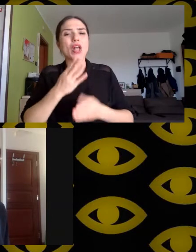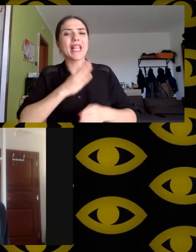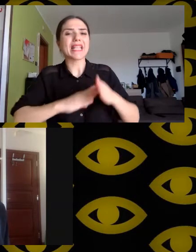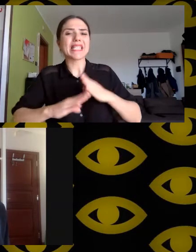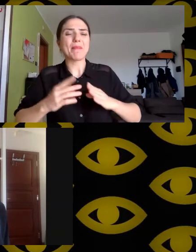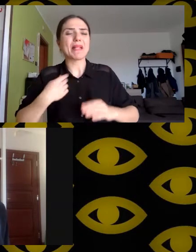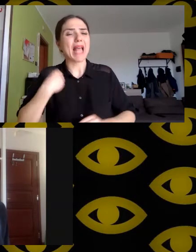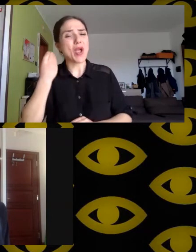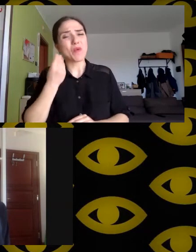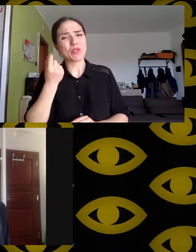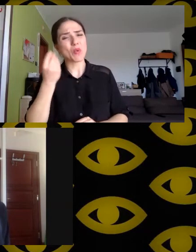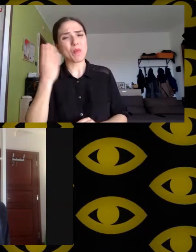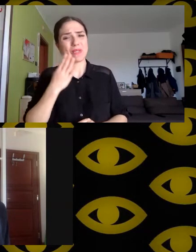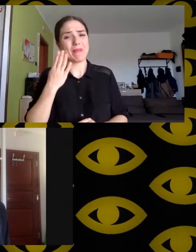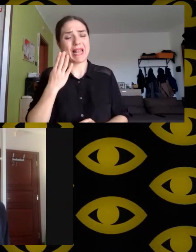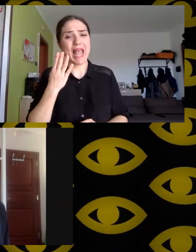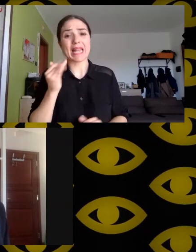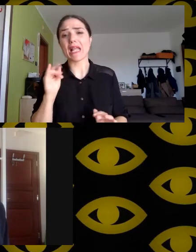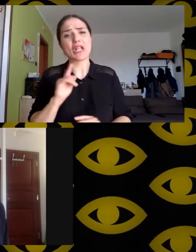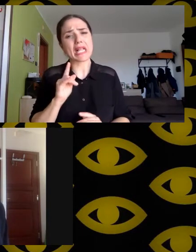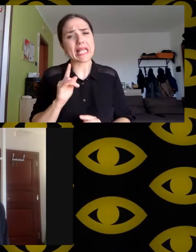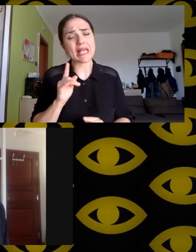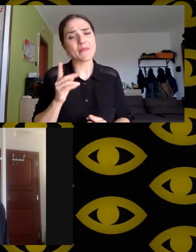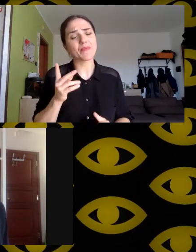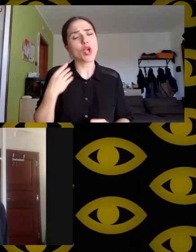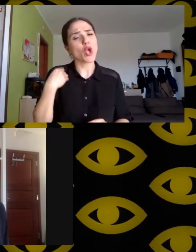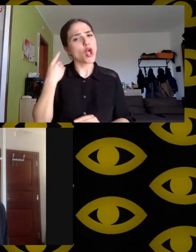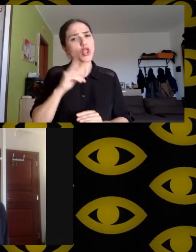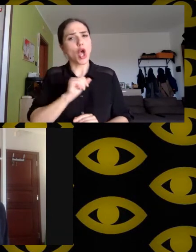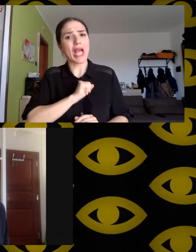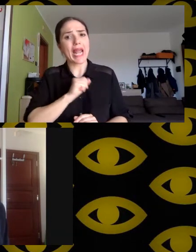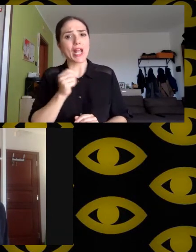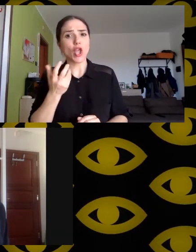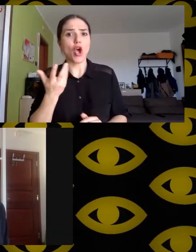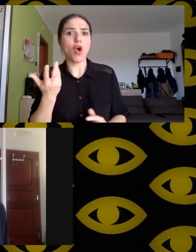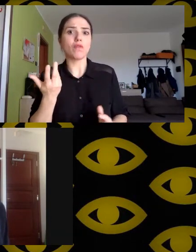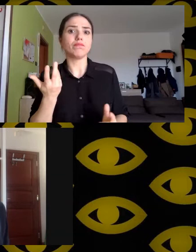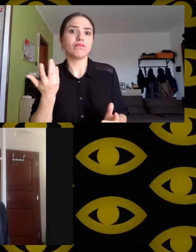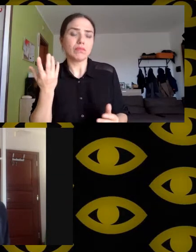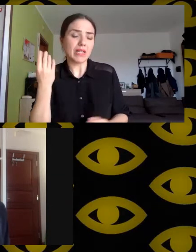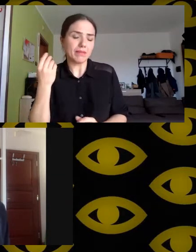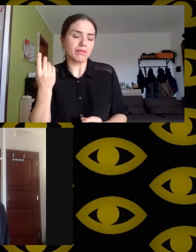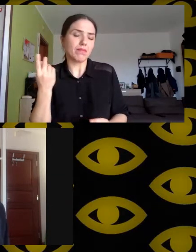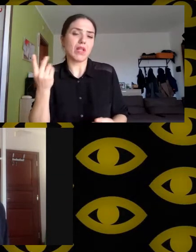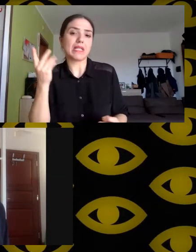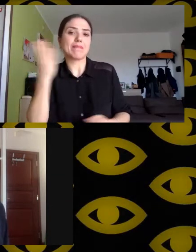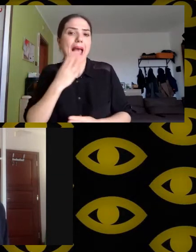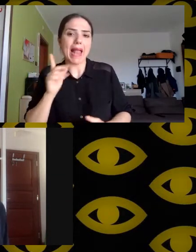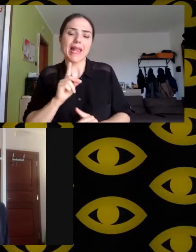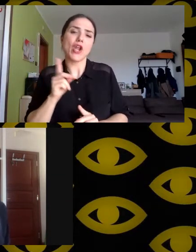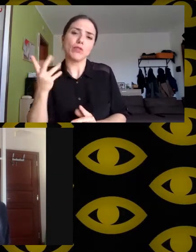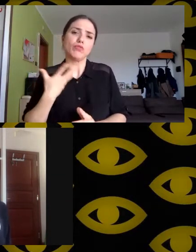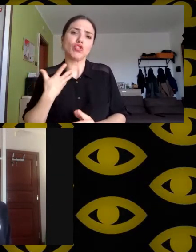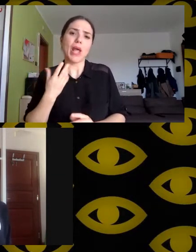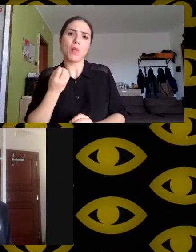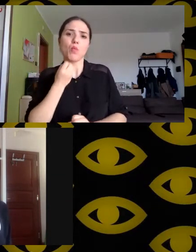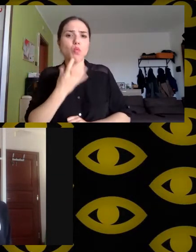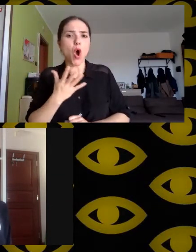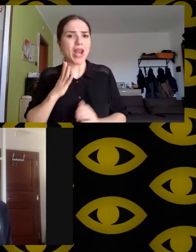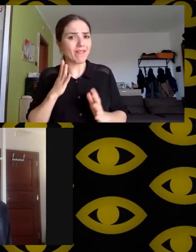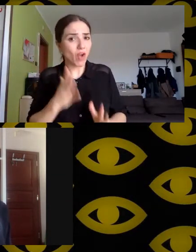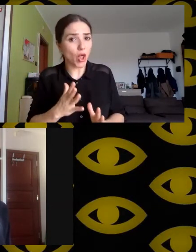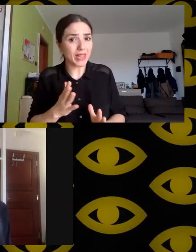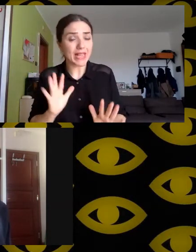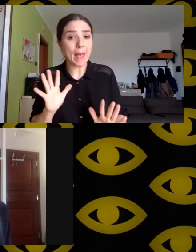involontariamente, perché non voglio accusare nessuno, io credo che dietro alcune cose ci sia anche tanta buona volontà, ma molto spesso la